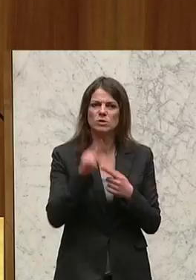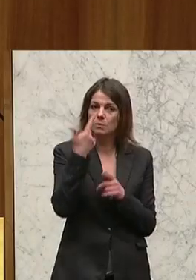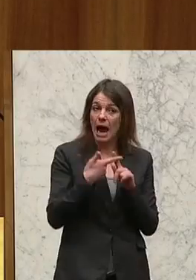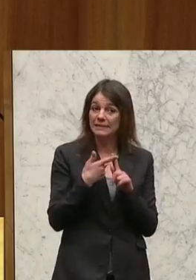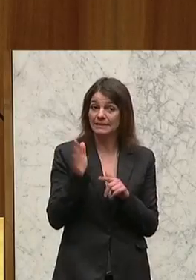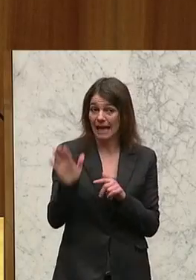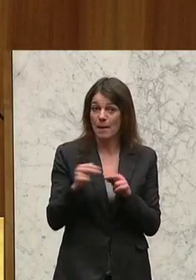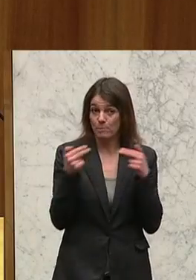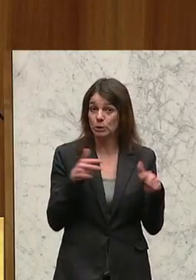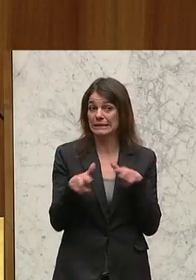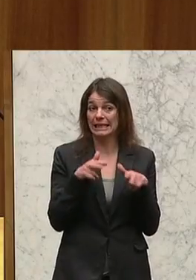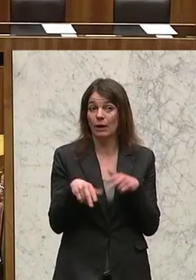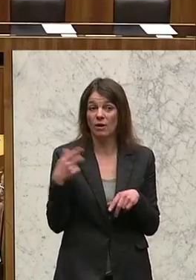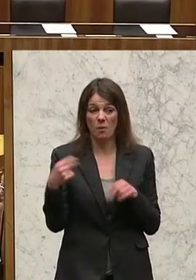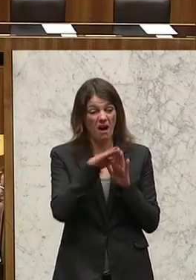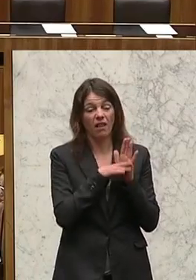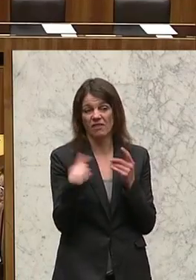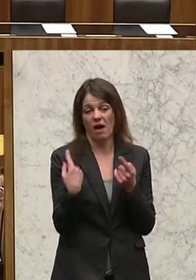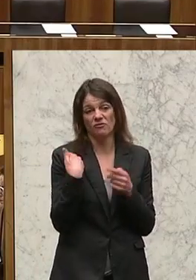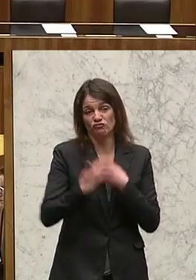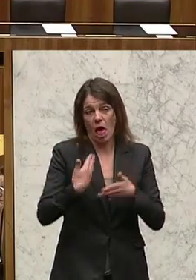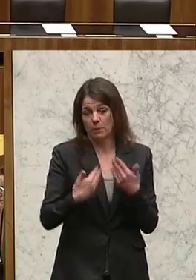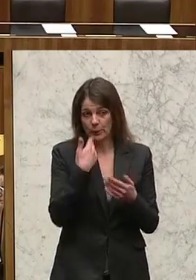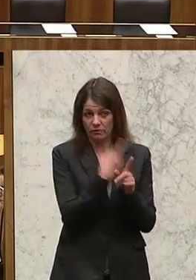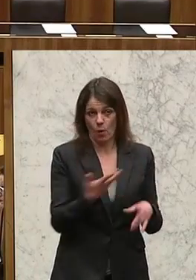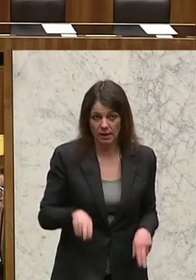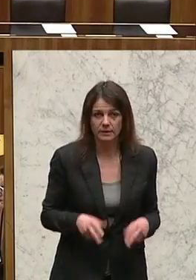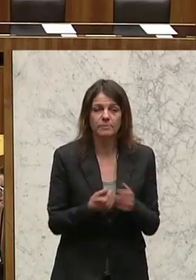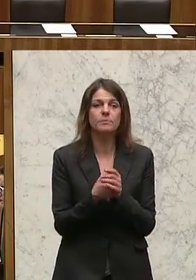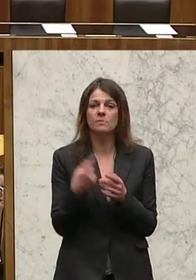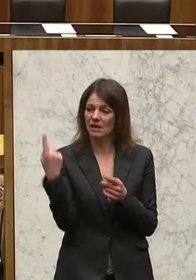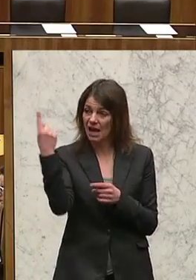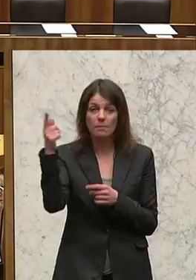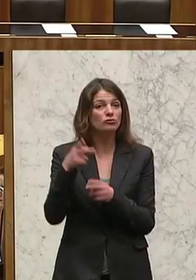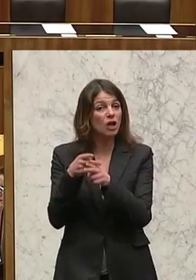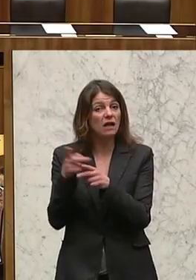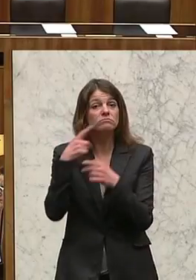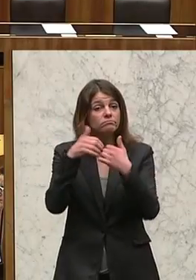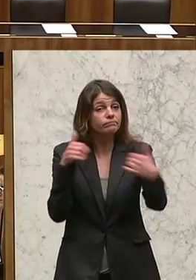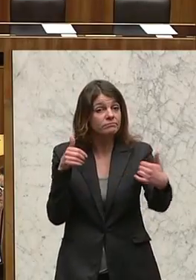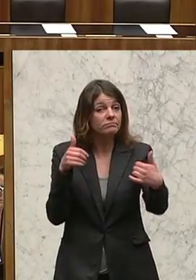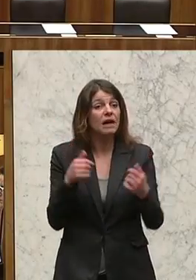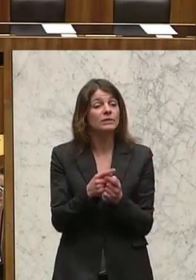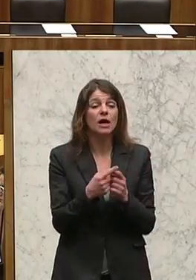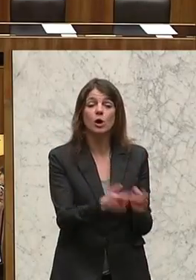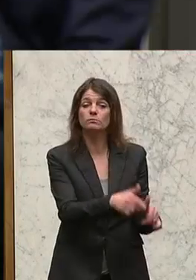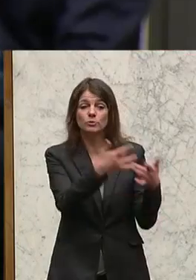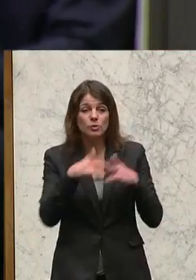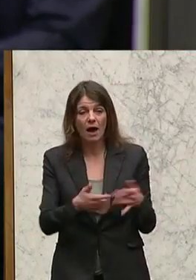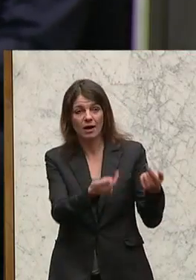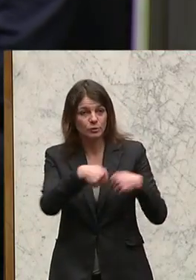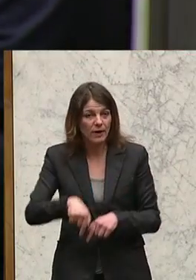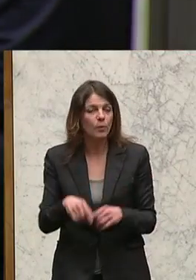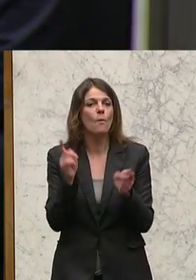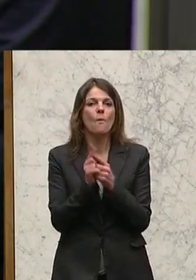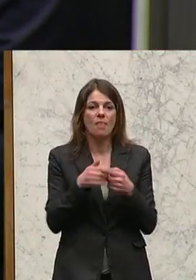hier ist Ihre Bundesregierung rechtlich schlampig, Herr Bundesminister, klar unterschieden hat zwischen Zuwanderung und Asyl. Und das muss